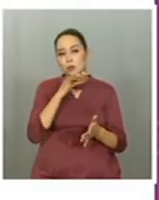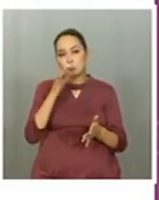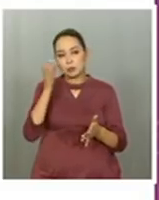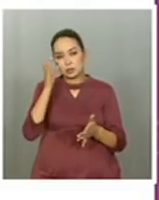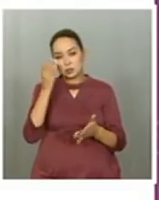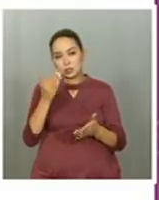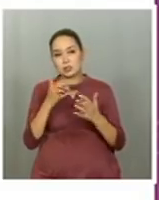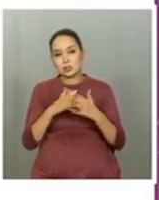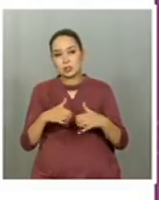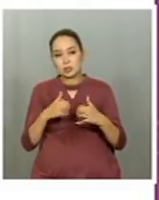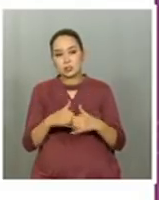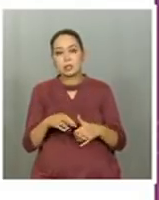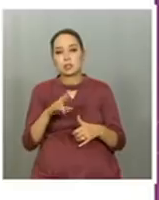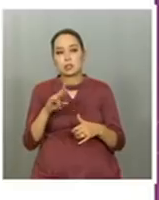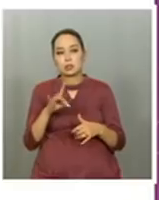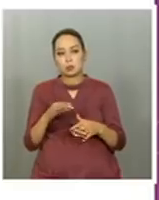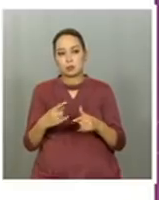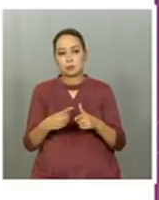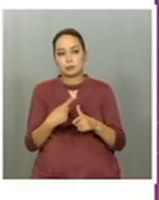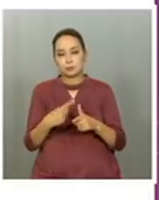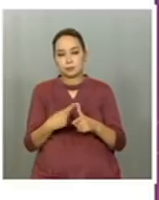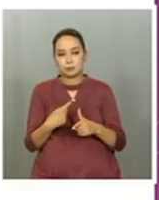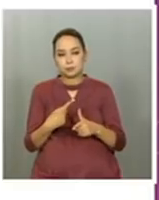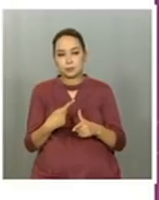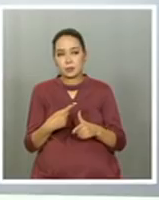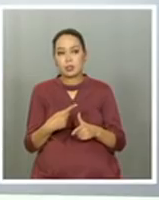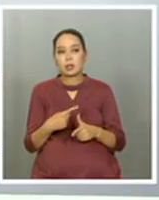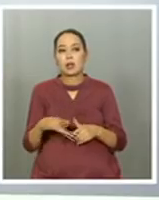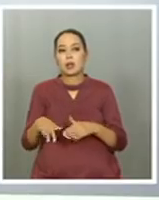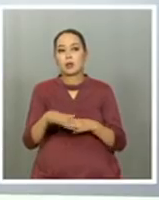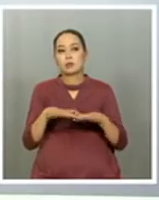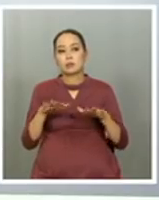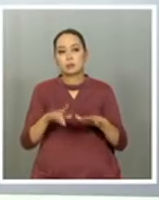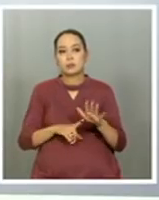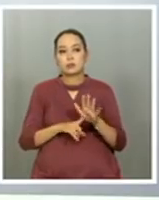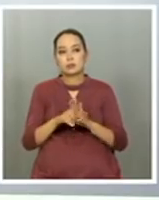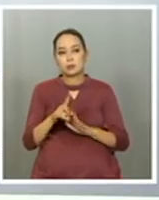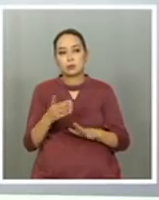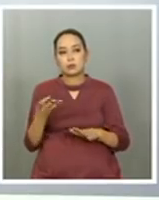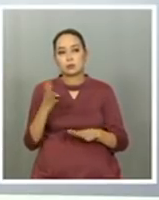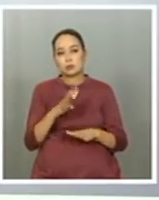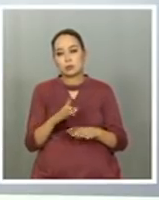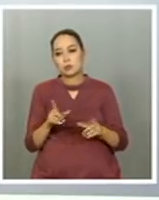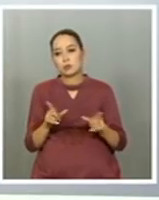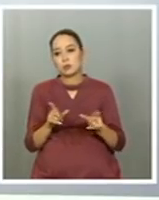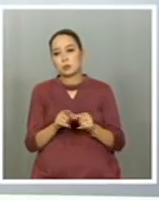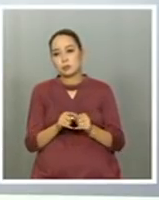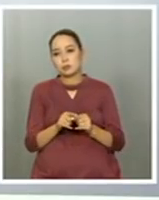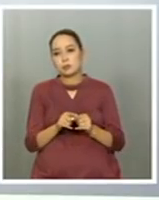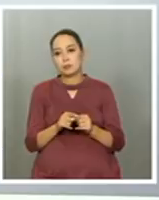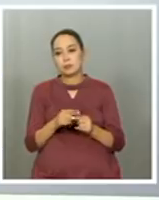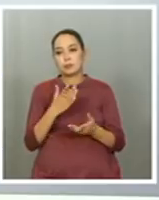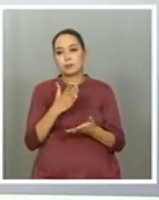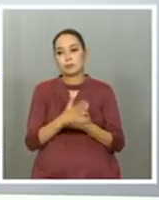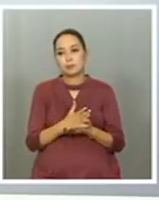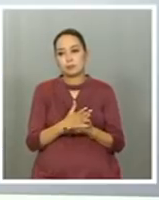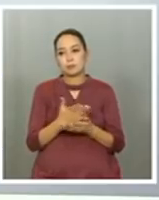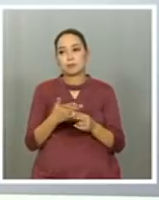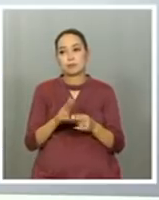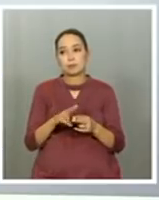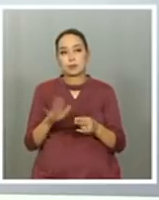зерттеулерде ядро деп аталады. Яғни аудандастыру барысында негізгі 4 бірлік ажыратылады. Олар аудан,